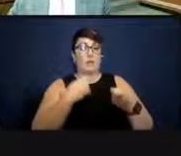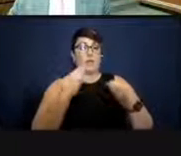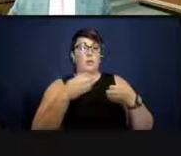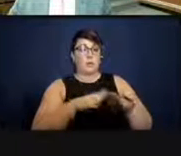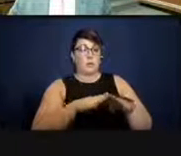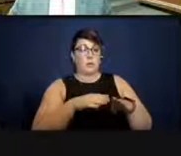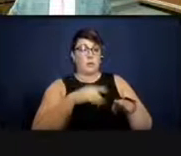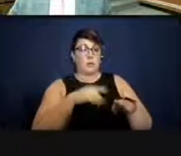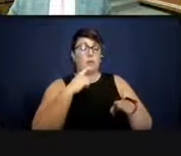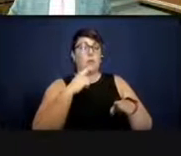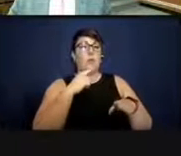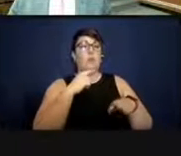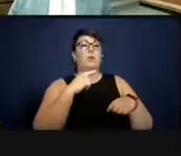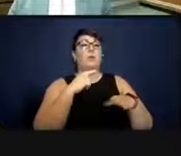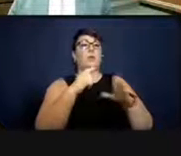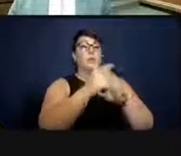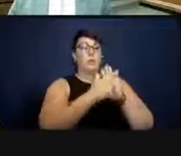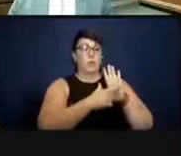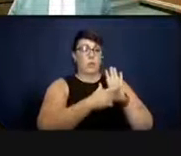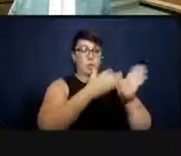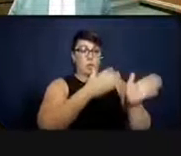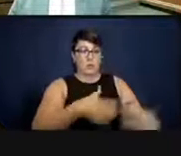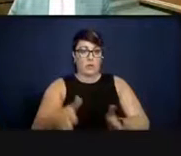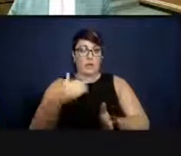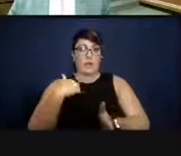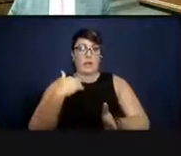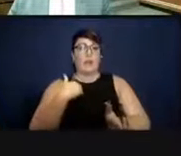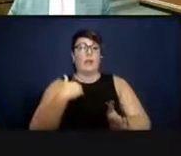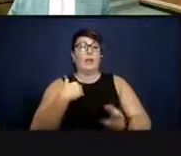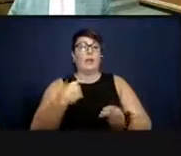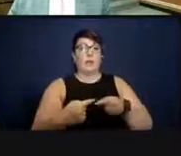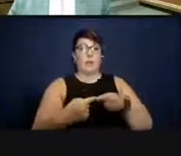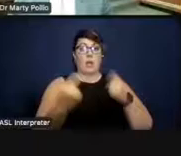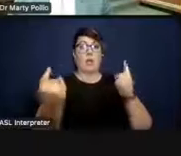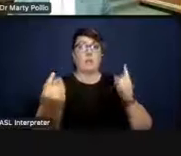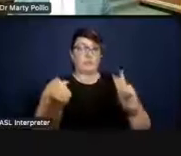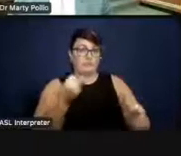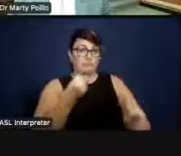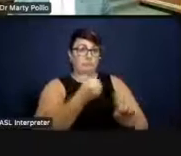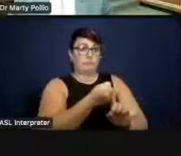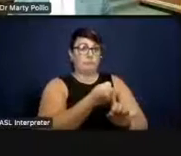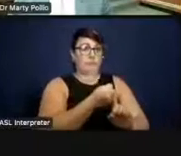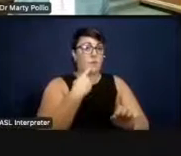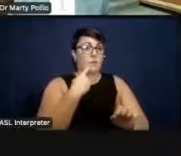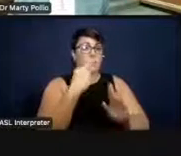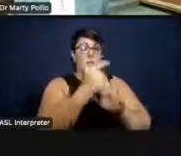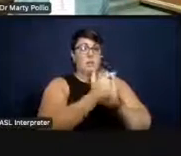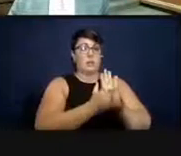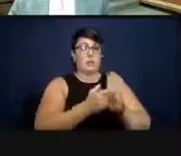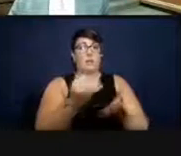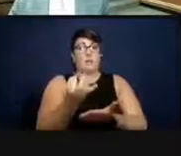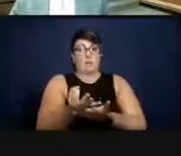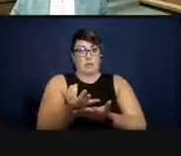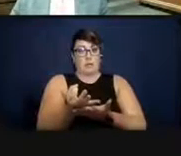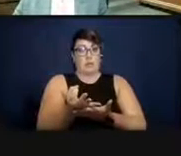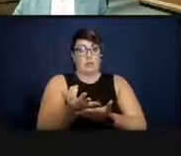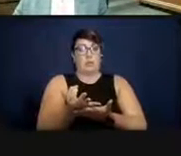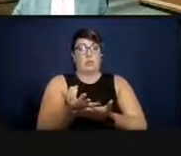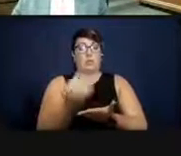الأمور الأساسية ووضع الاستراتيجية لكي يكون لديها أثراً معاكساً